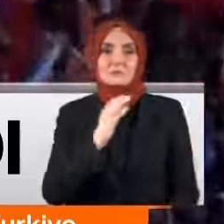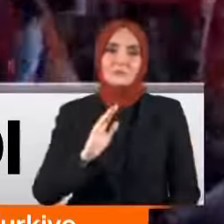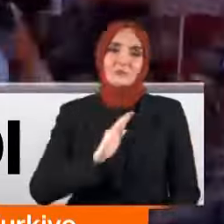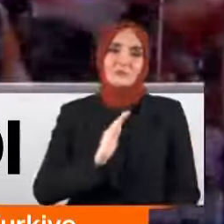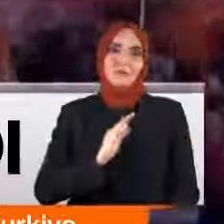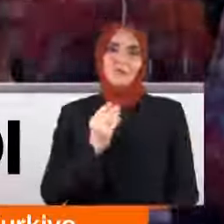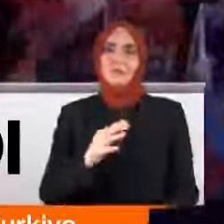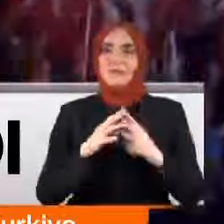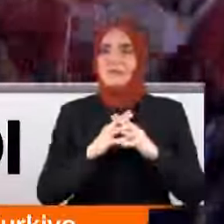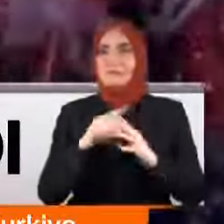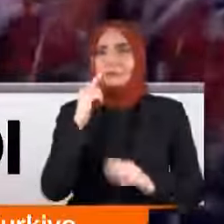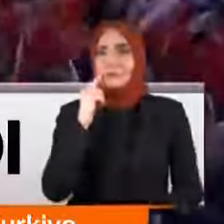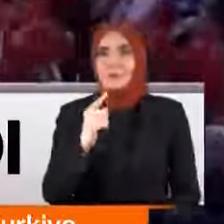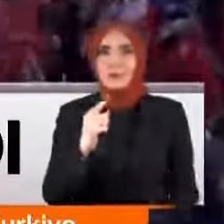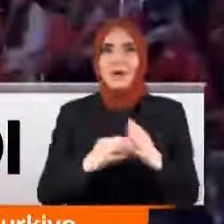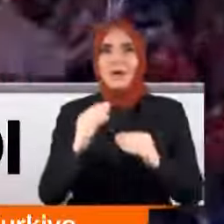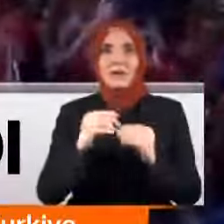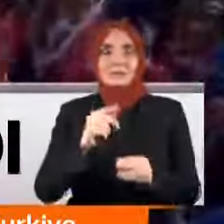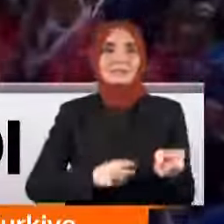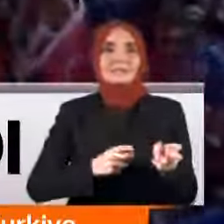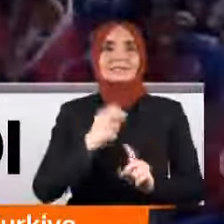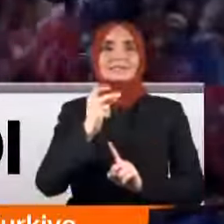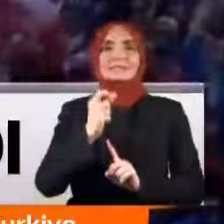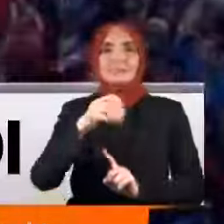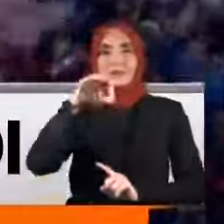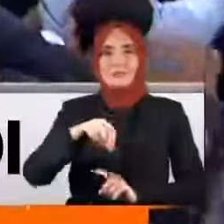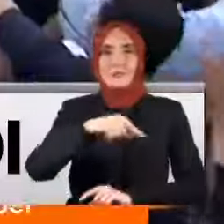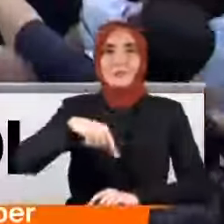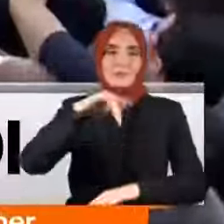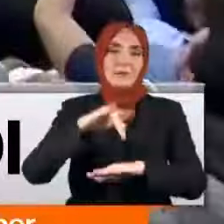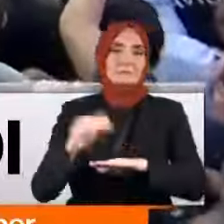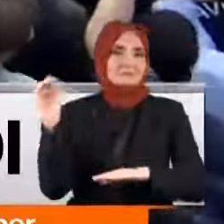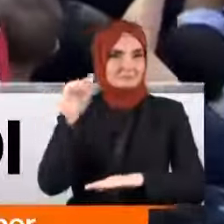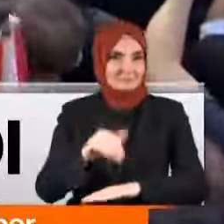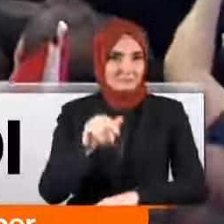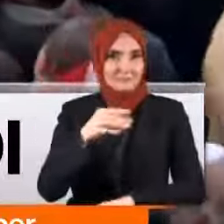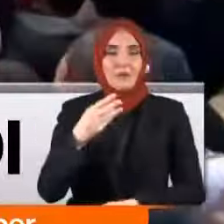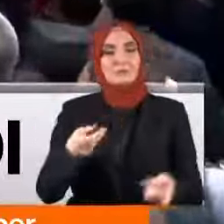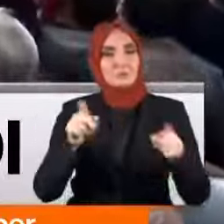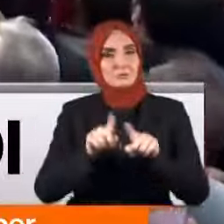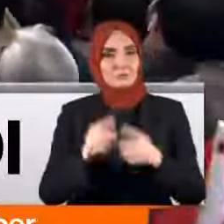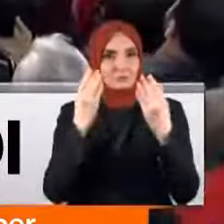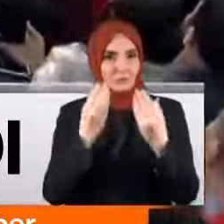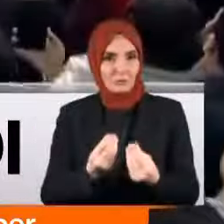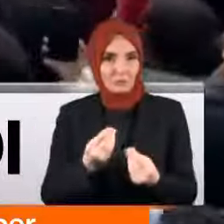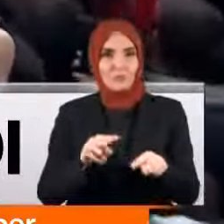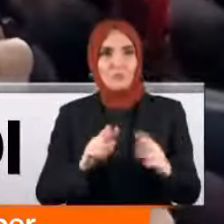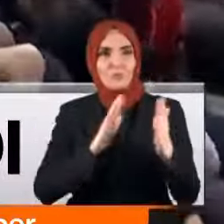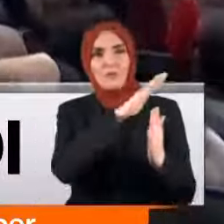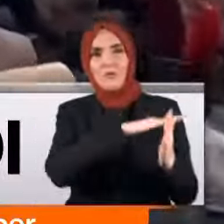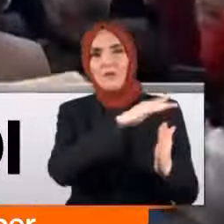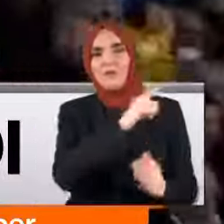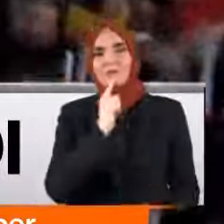Adana İstasyon Meydanı'na koştu, Cumhurbaşkanı Erdoğan'la buluştu. Sözlerine muhalefeti şikayet ederek başladı